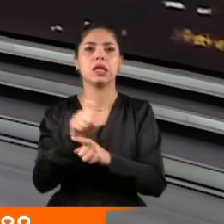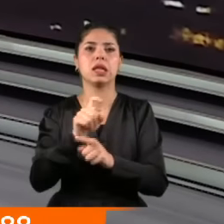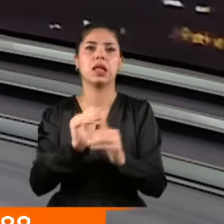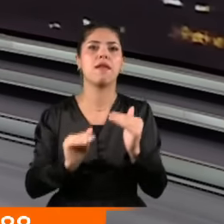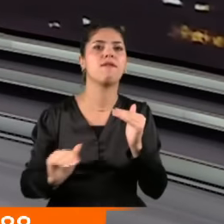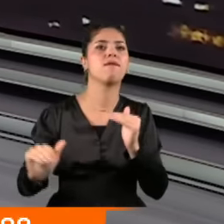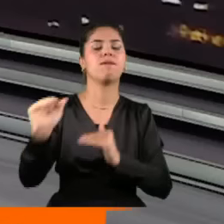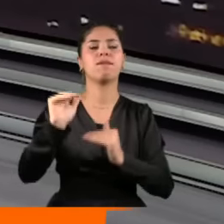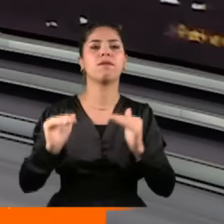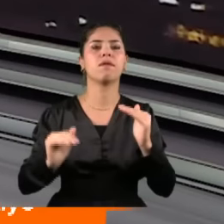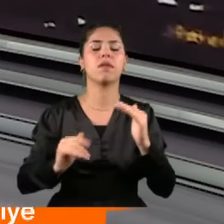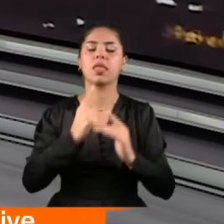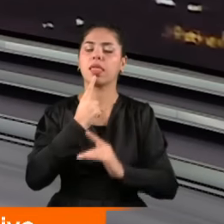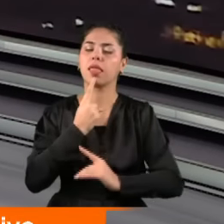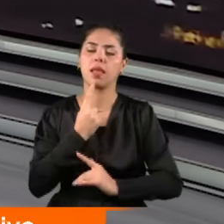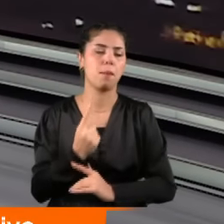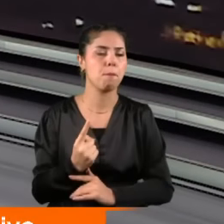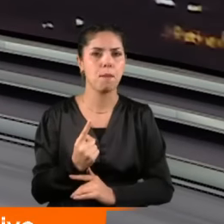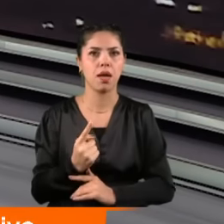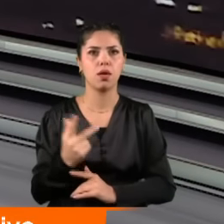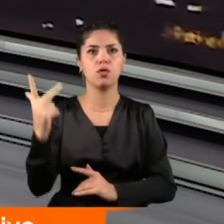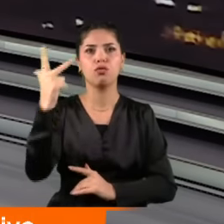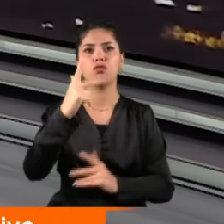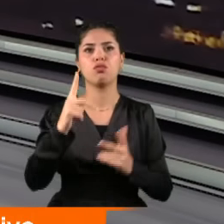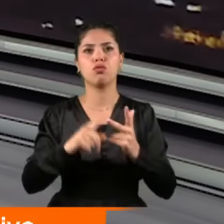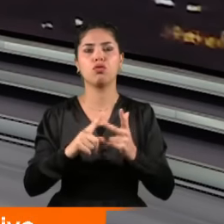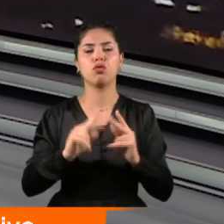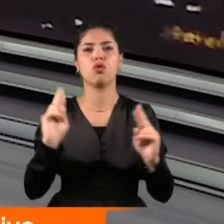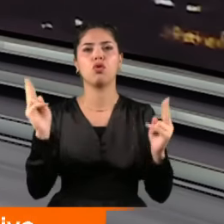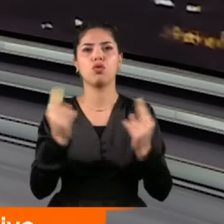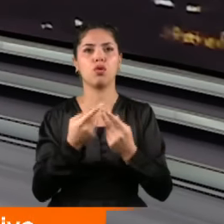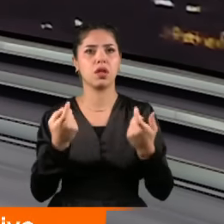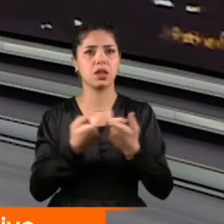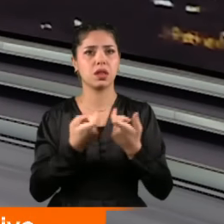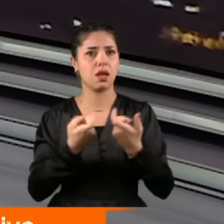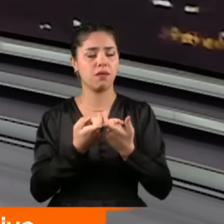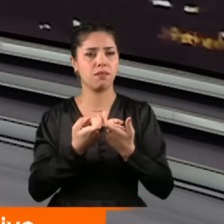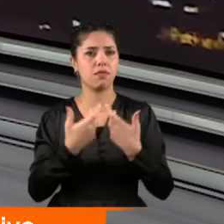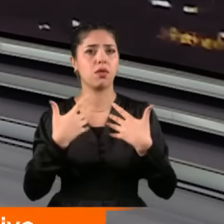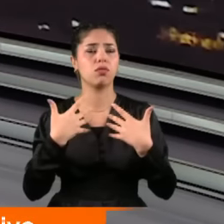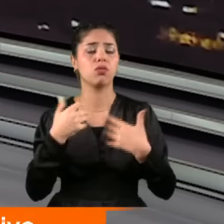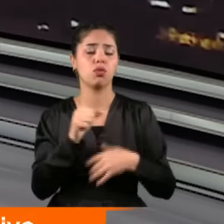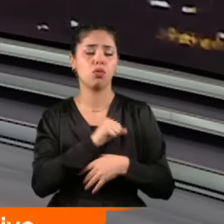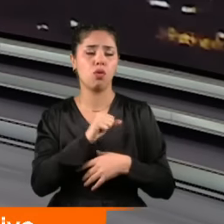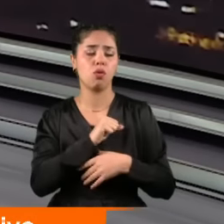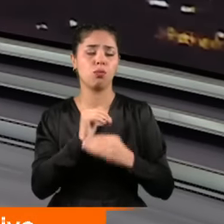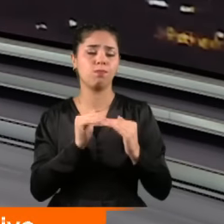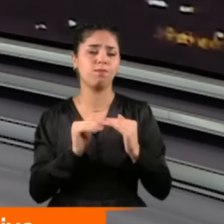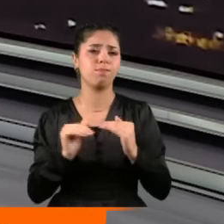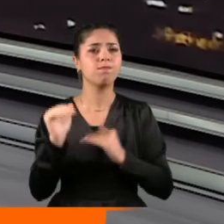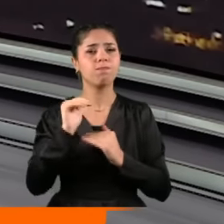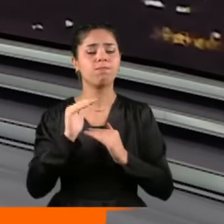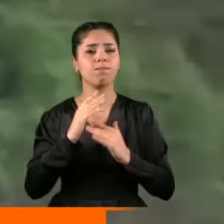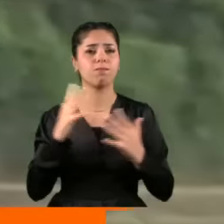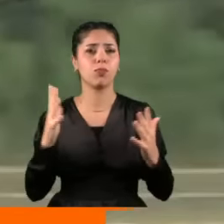artık son noktada olduğunu gösteriyor. Üçüncü Dünya Savaşı tedirginliği maalesef giderek yükseliyor.